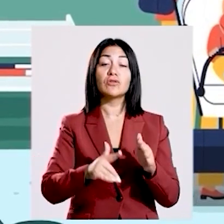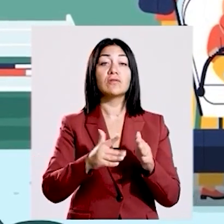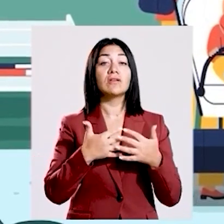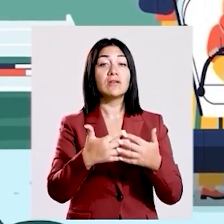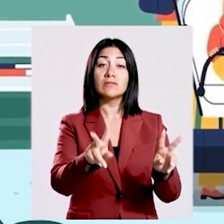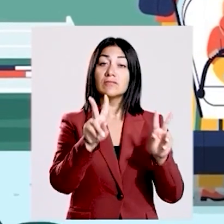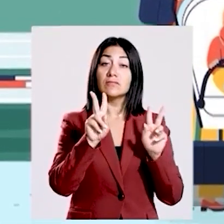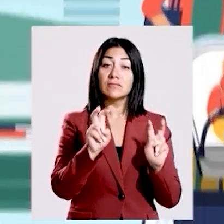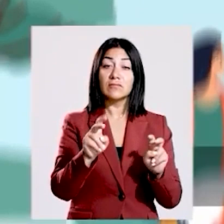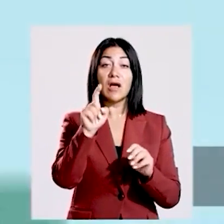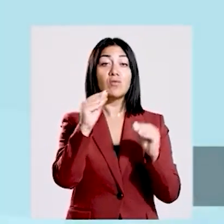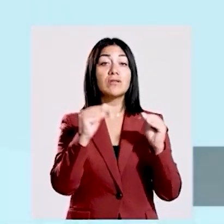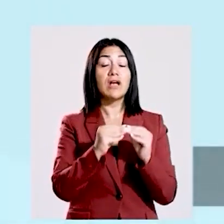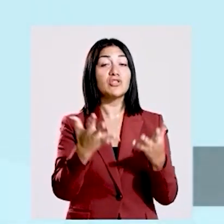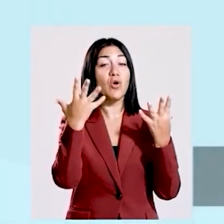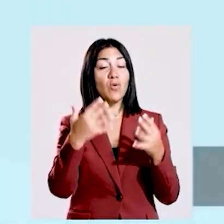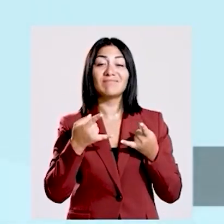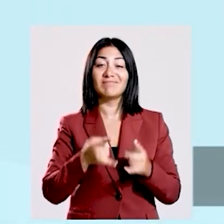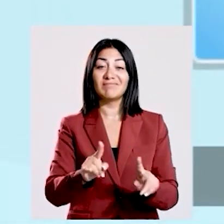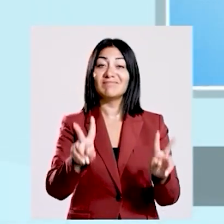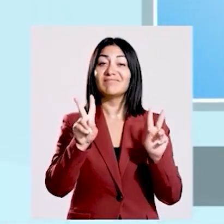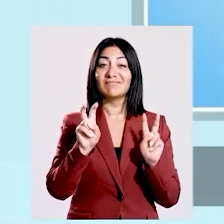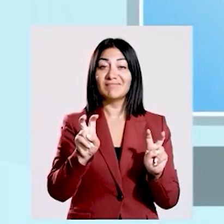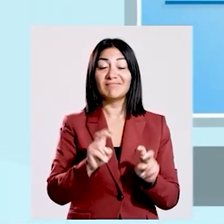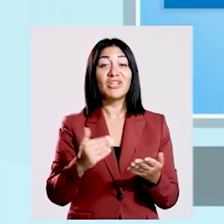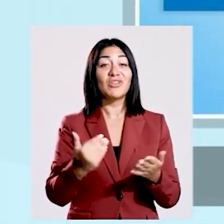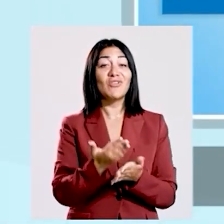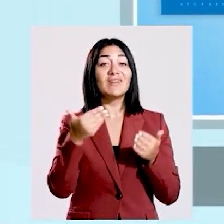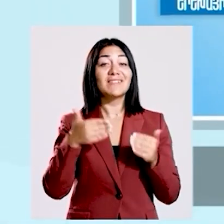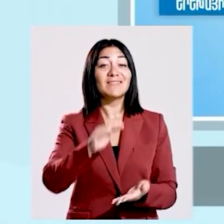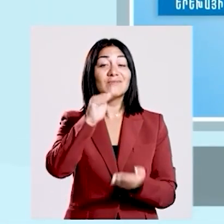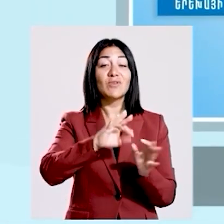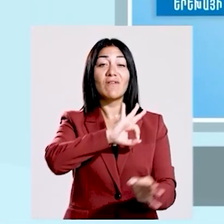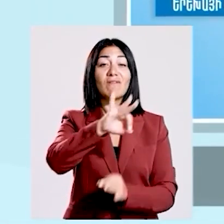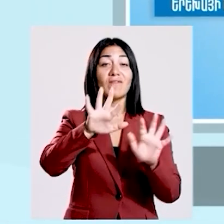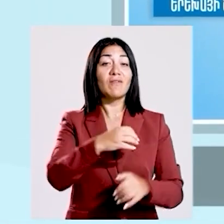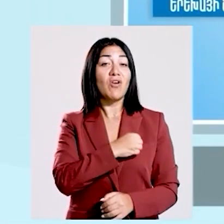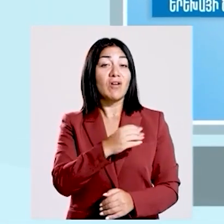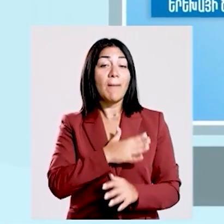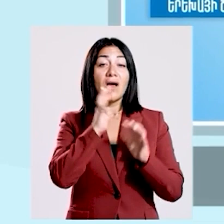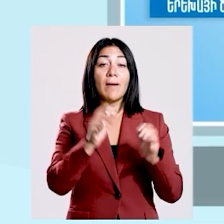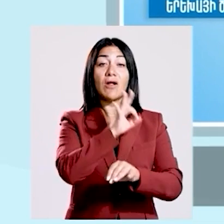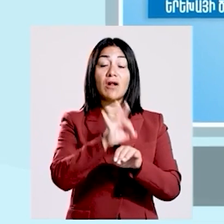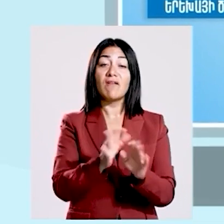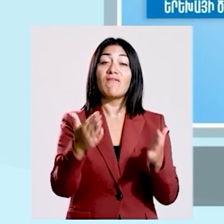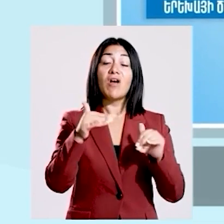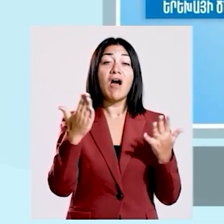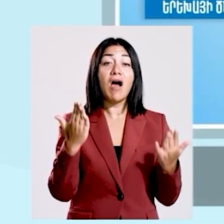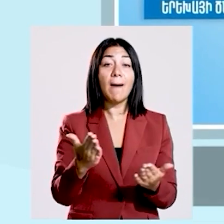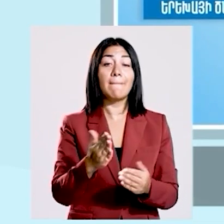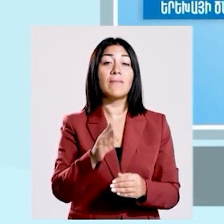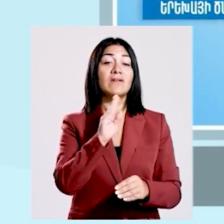օրը ծննդաբերության։ Նորացին որդեգրած կամ խնամակալ նշանակված, ինչպես նաև փոխնակ մոր միջոցով երեխա